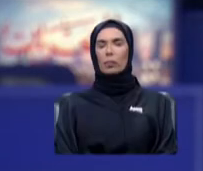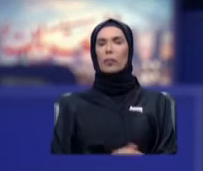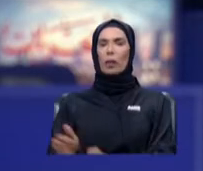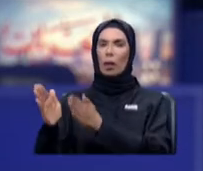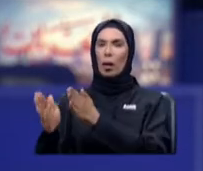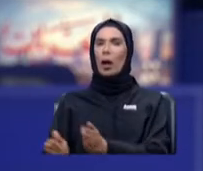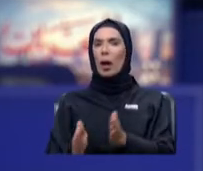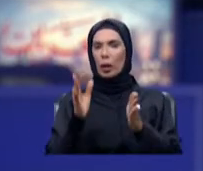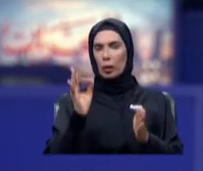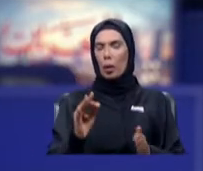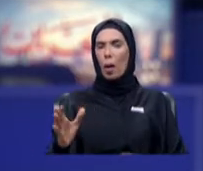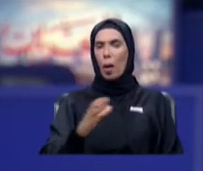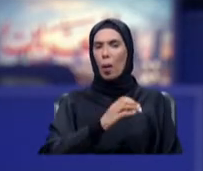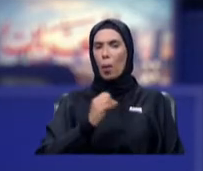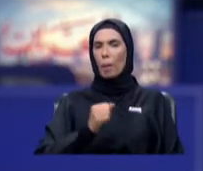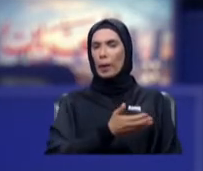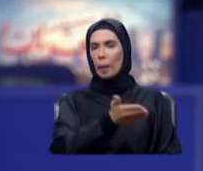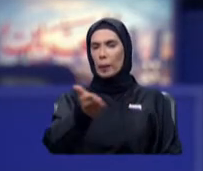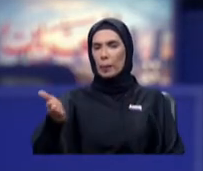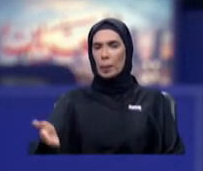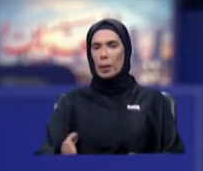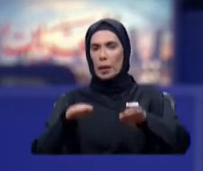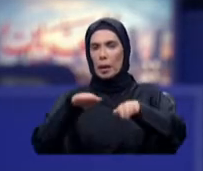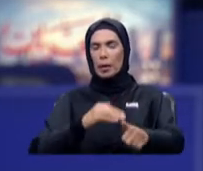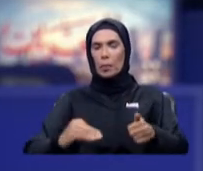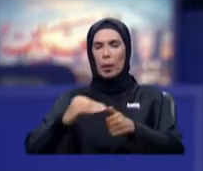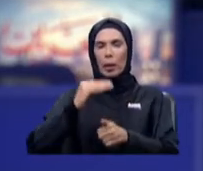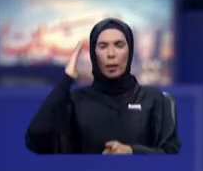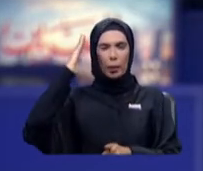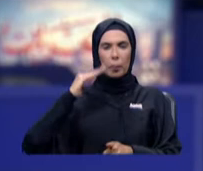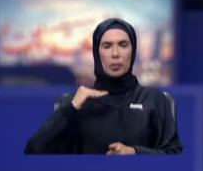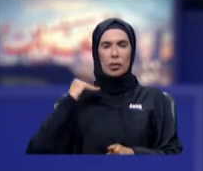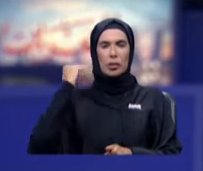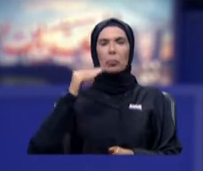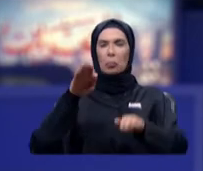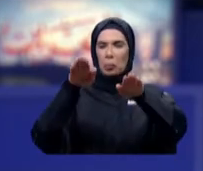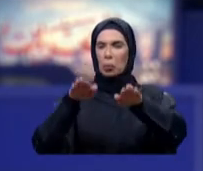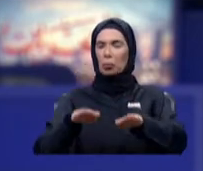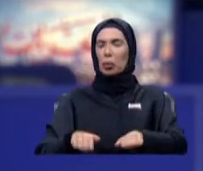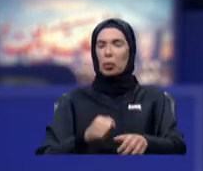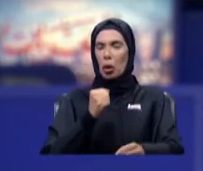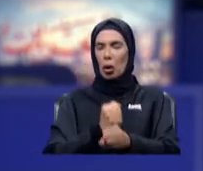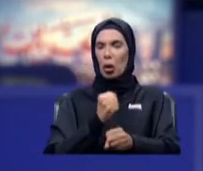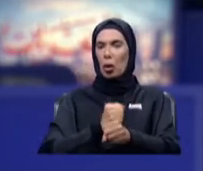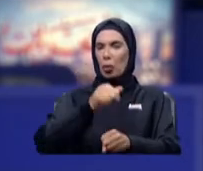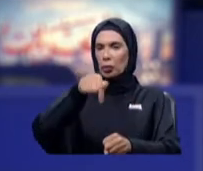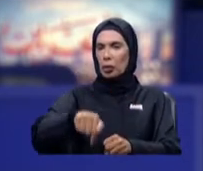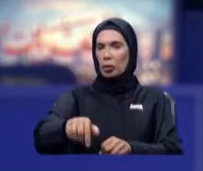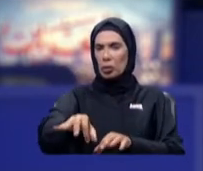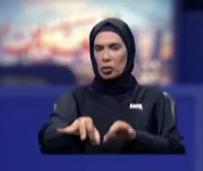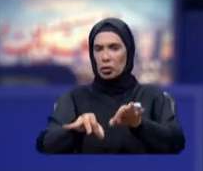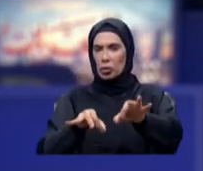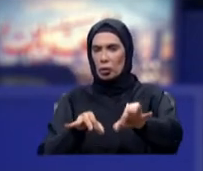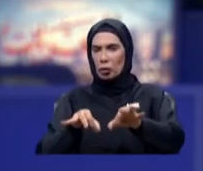كشفت سعادة الأستاذة هالة الأنصاري الأمين العام للمجلس الأعلى للمرأة أن المجلس يعمل في الوقت الحاضر على التخطيط